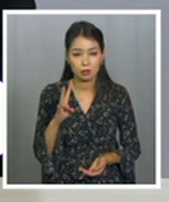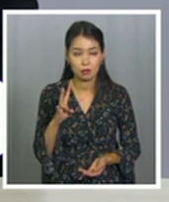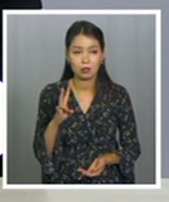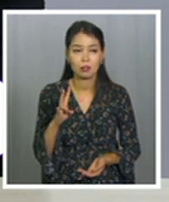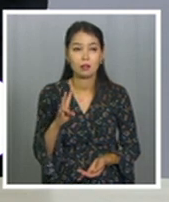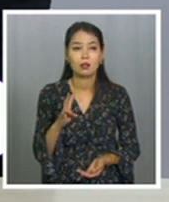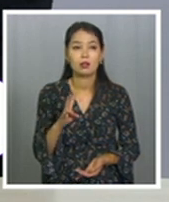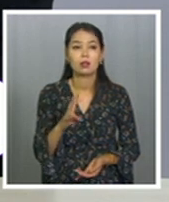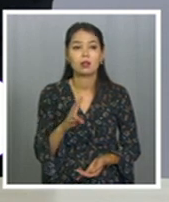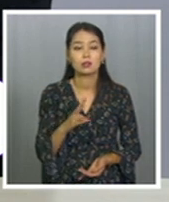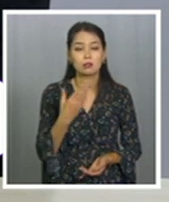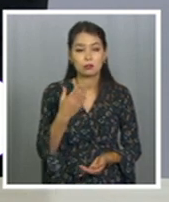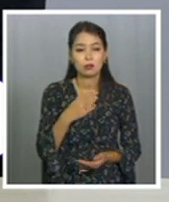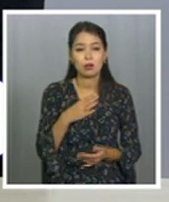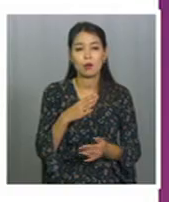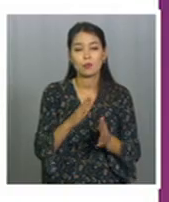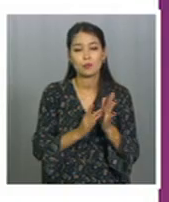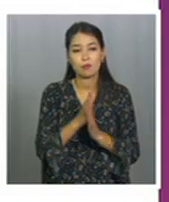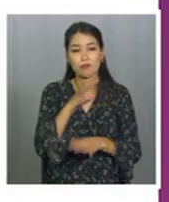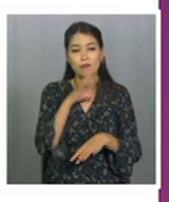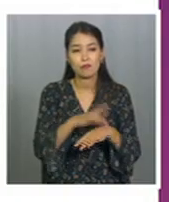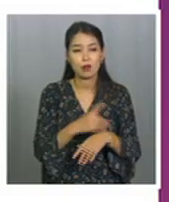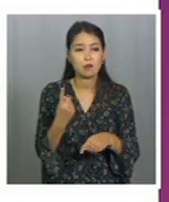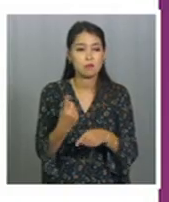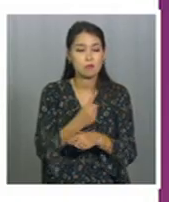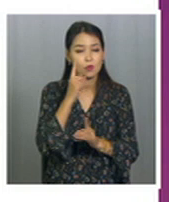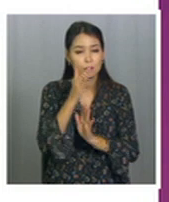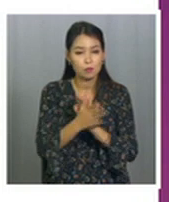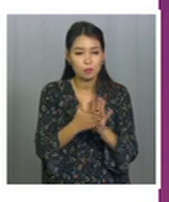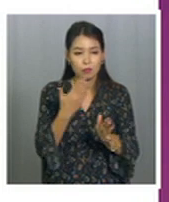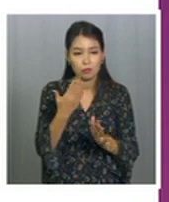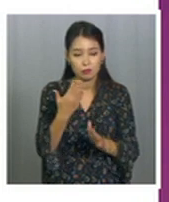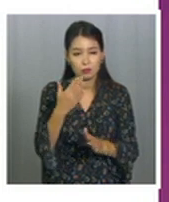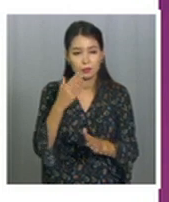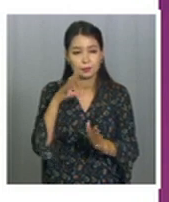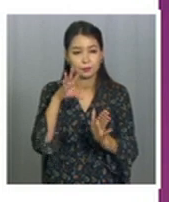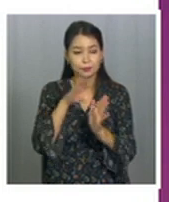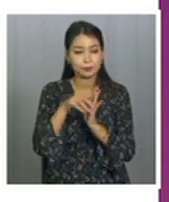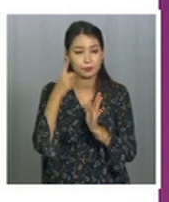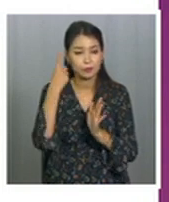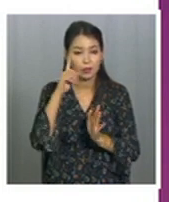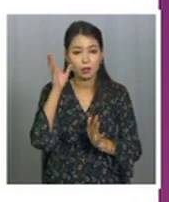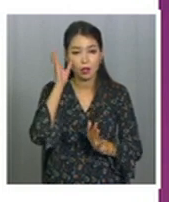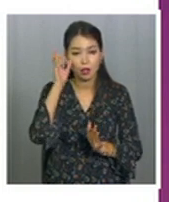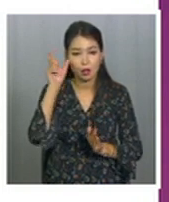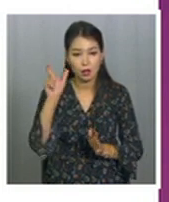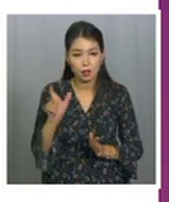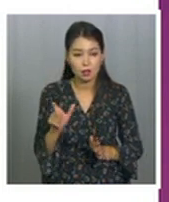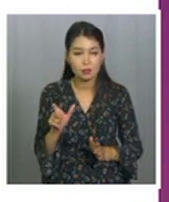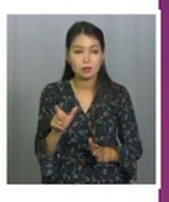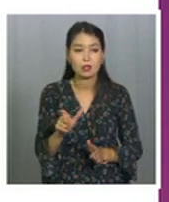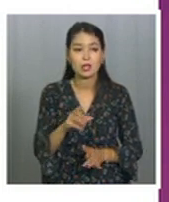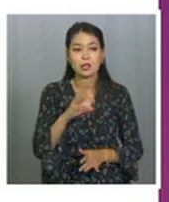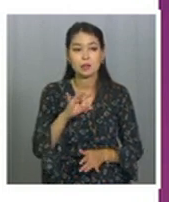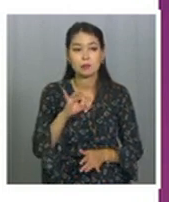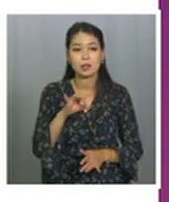шектеуші фактор түсінігін ең алғаш енгізген ғалым. Тимирязев фотосинтез үдерісі